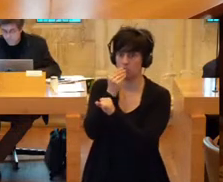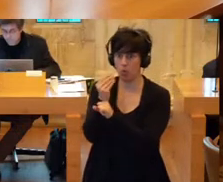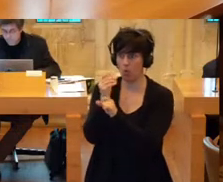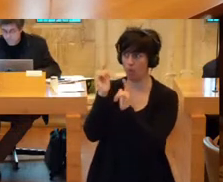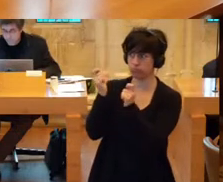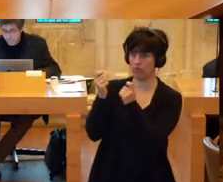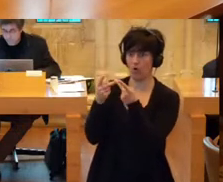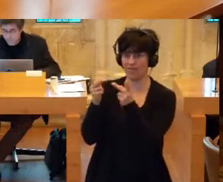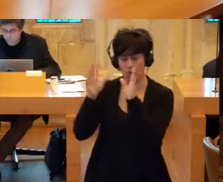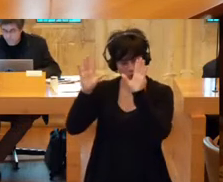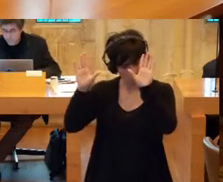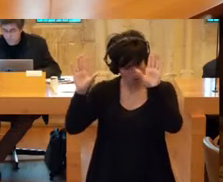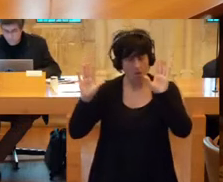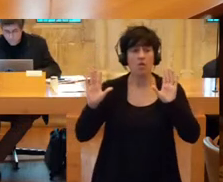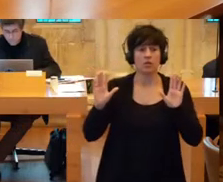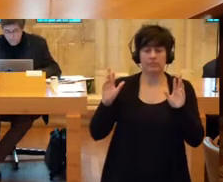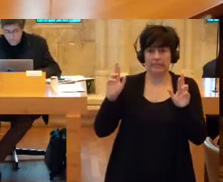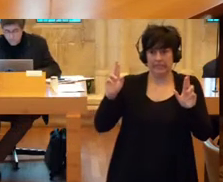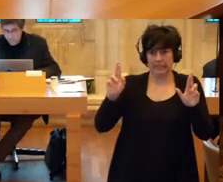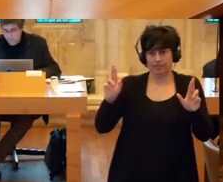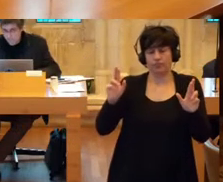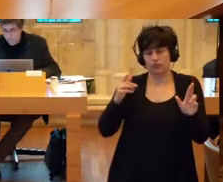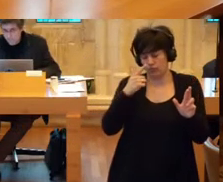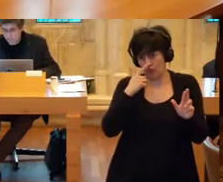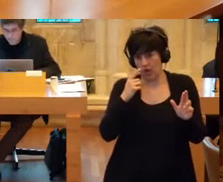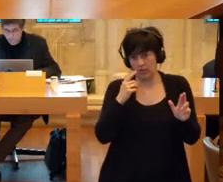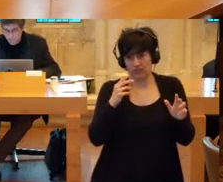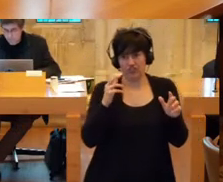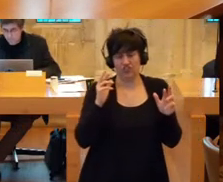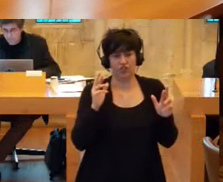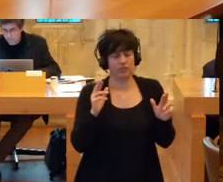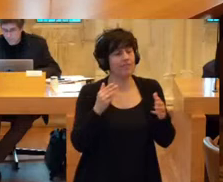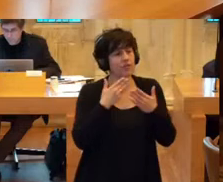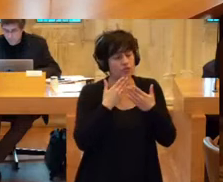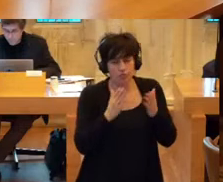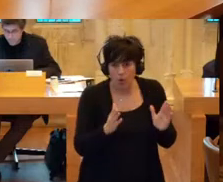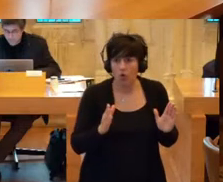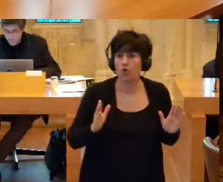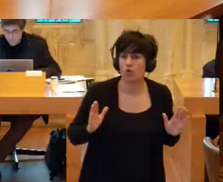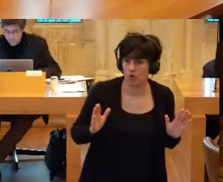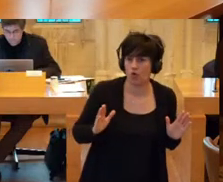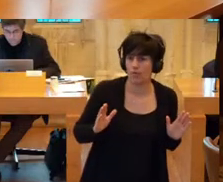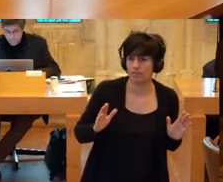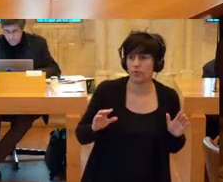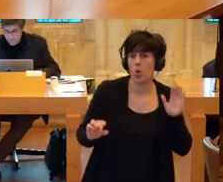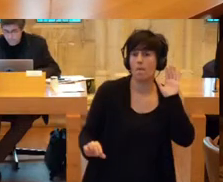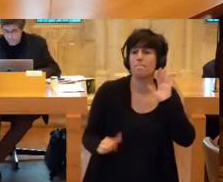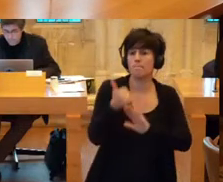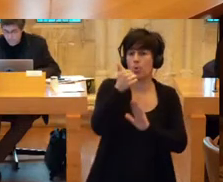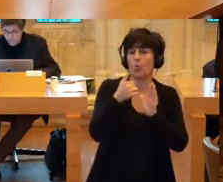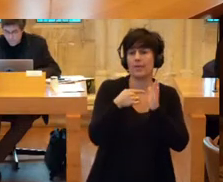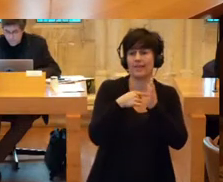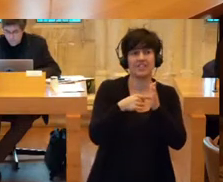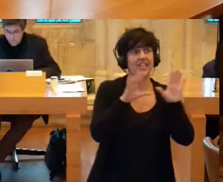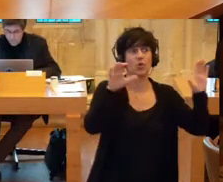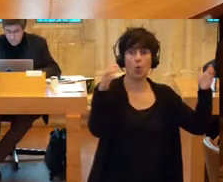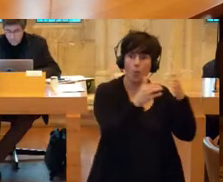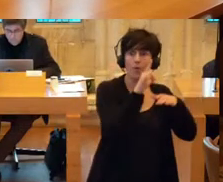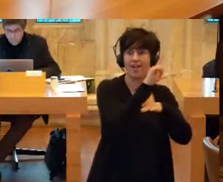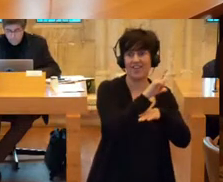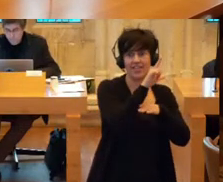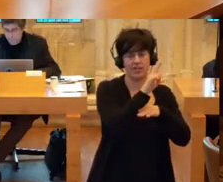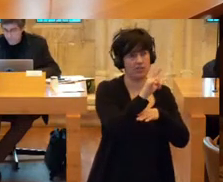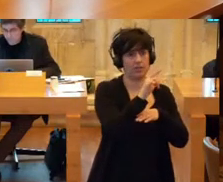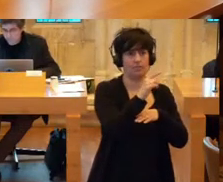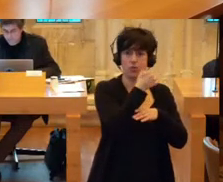pérenne possible. Alors, ça devrait l'être un peu plus facilement, en ce sens que, très clairement, le principal créancier, qui est le groupe Galeries Lafayette, qui est